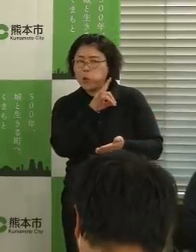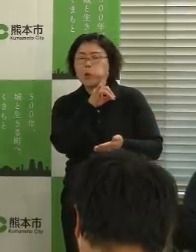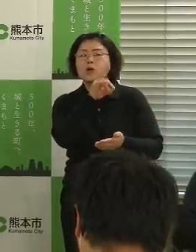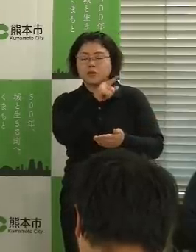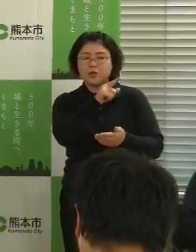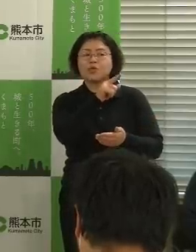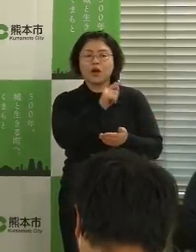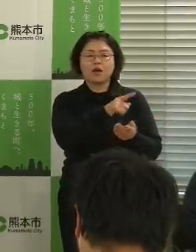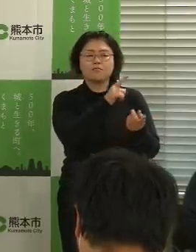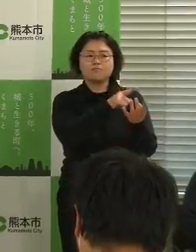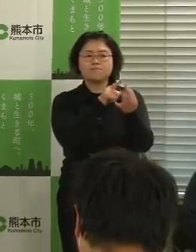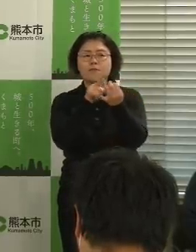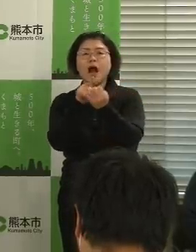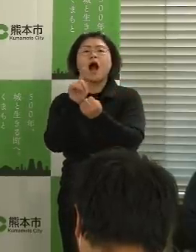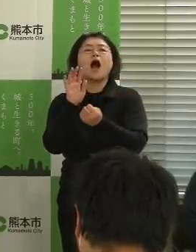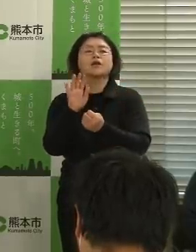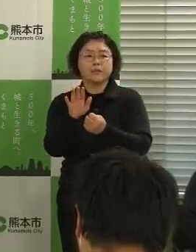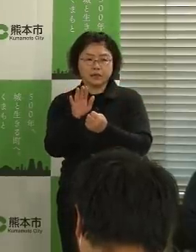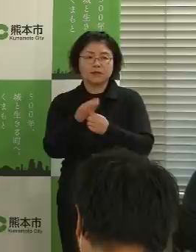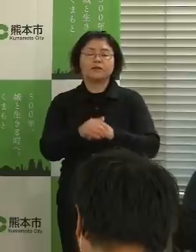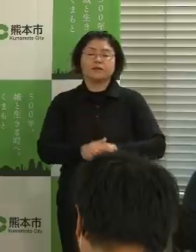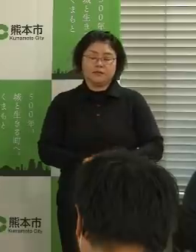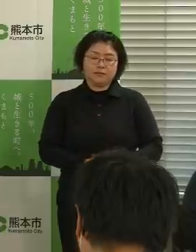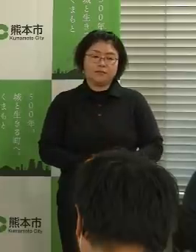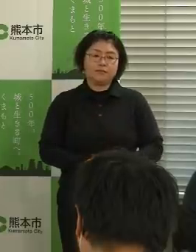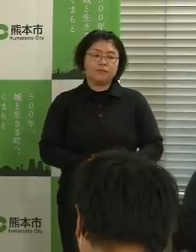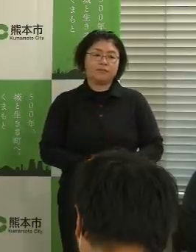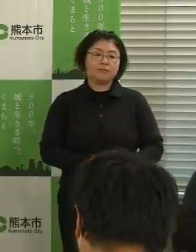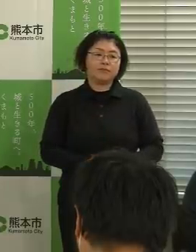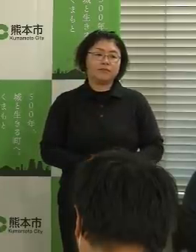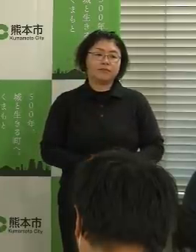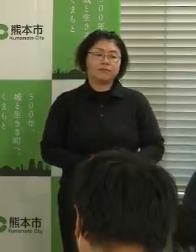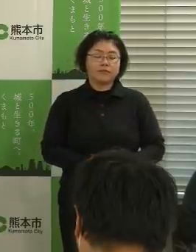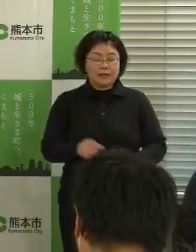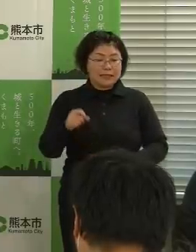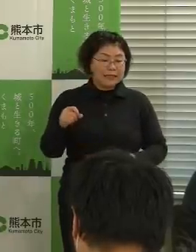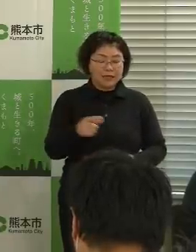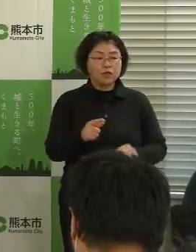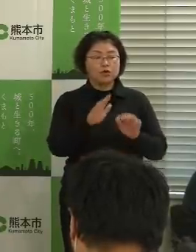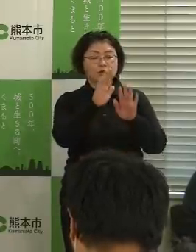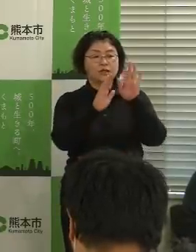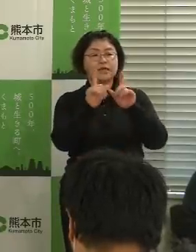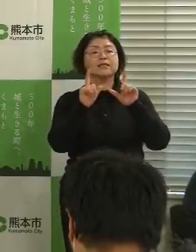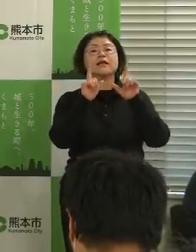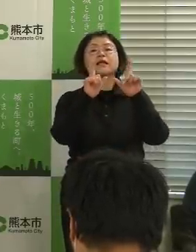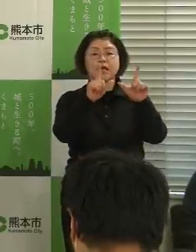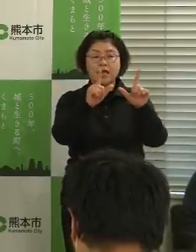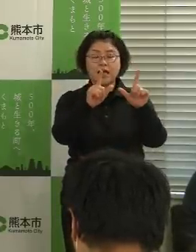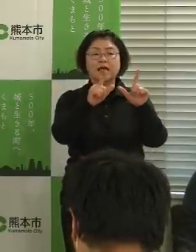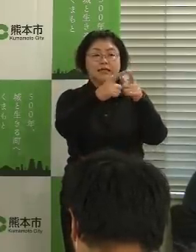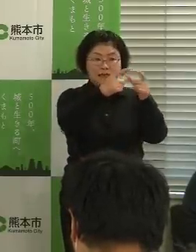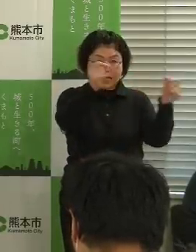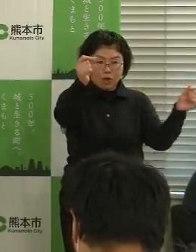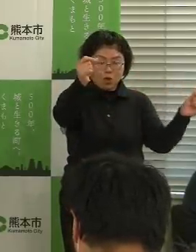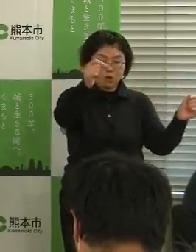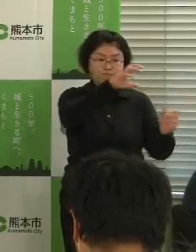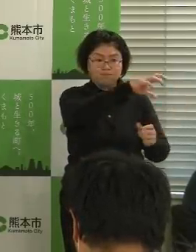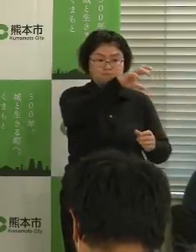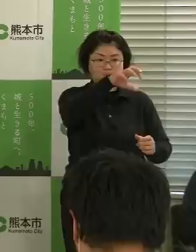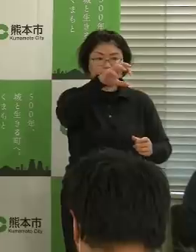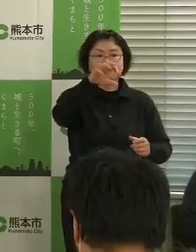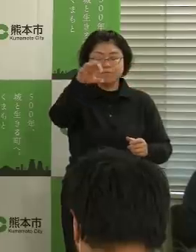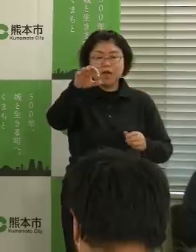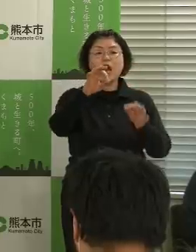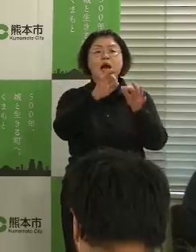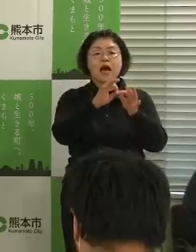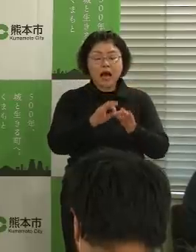にした事案が発生をしております。緊急事態宣言の対象が全国に拡大をされまして、今